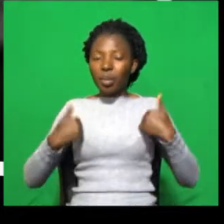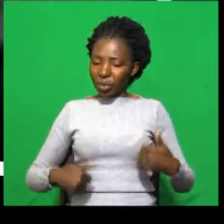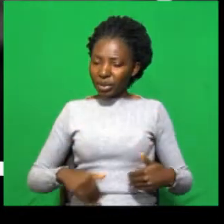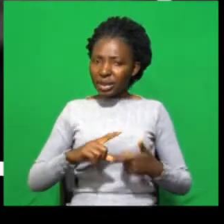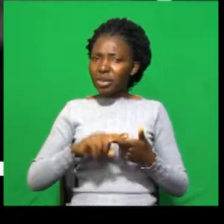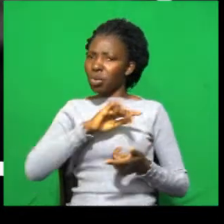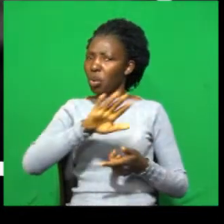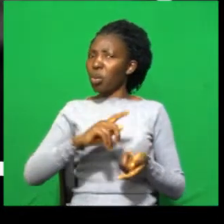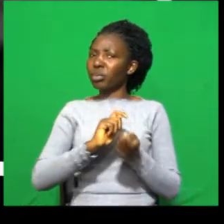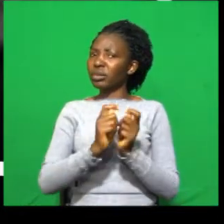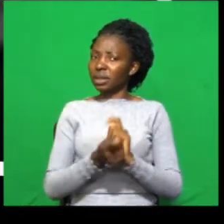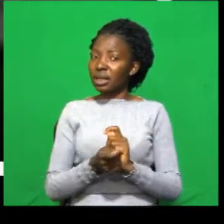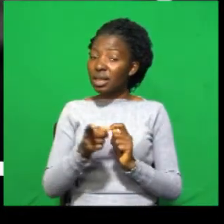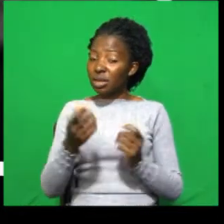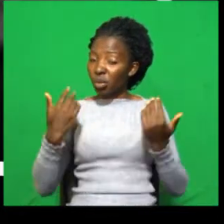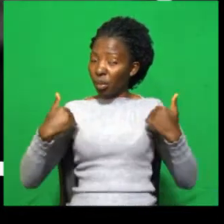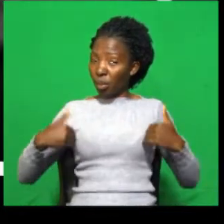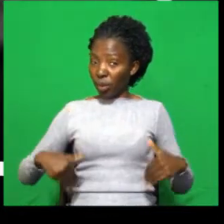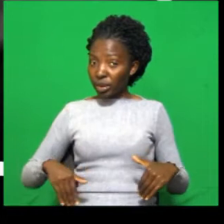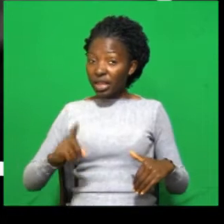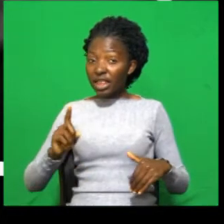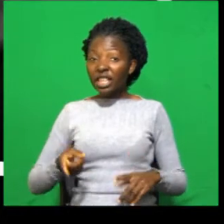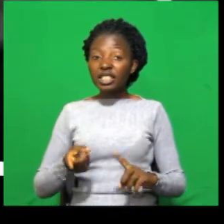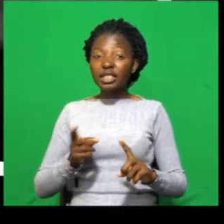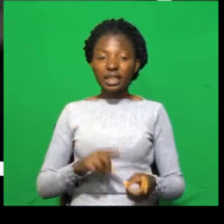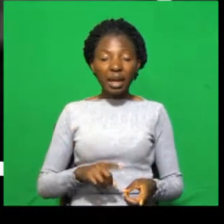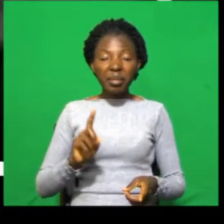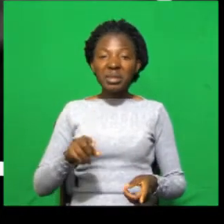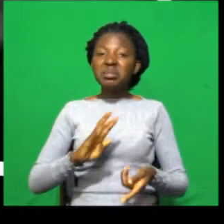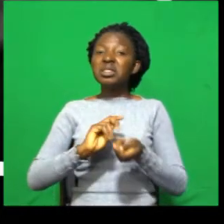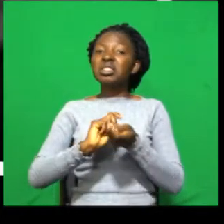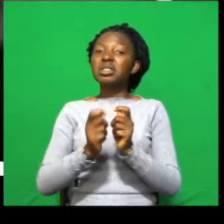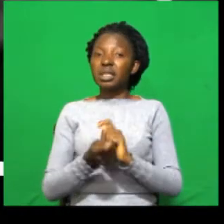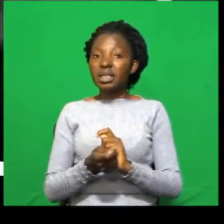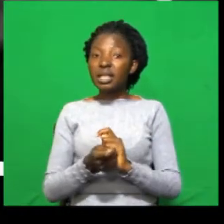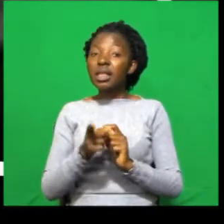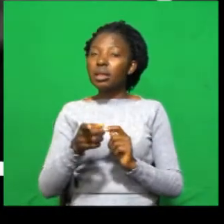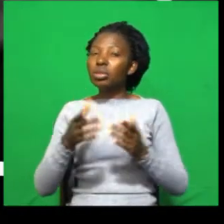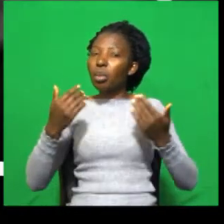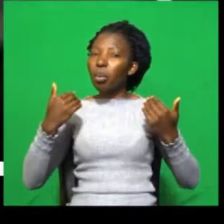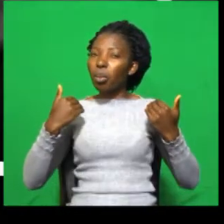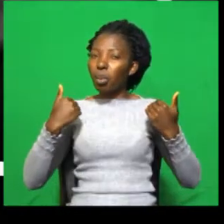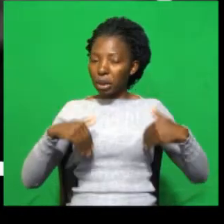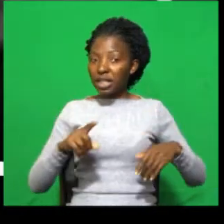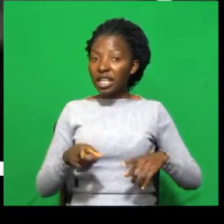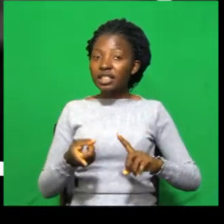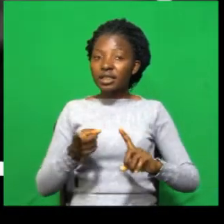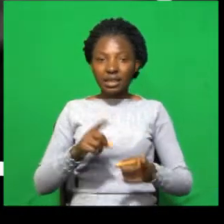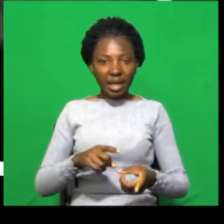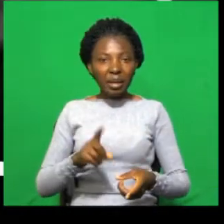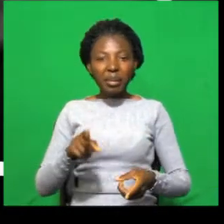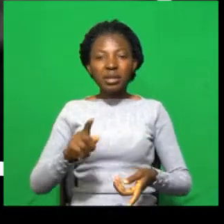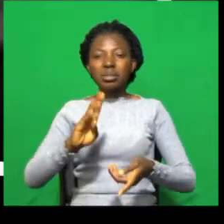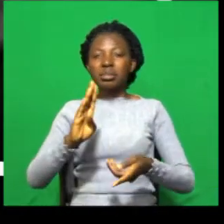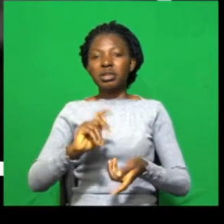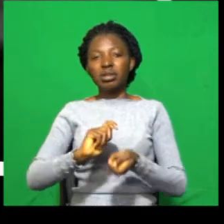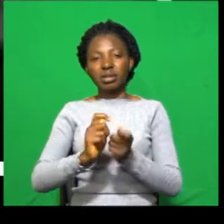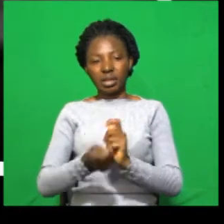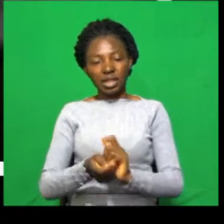tichashandurwa. Nekuti ichi chinovora chinofanira kufuka kusavora, nechichi chinofa chinofanira kufuka